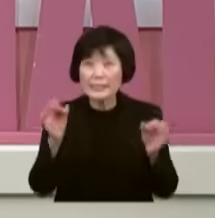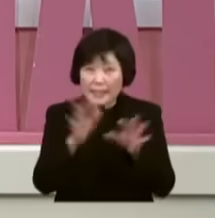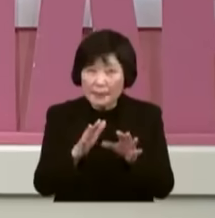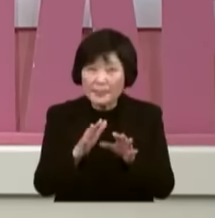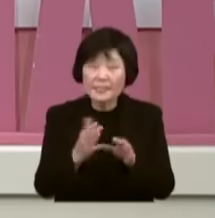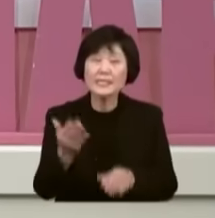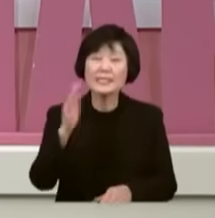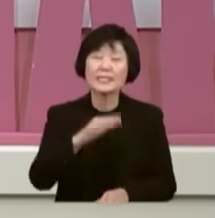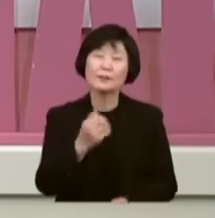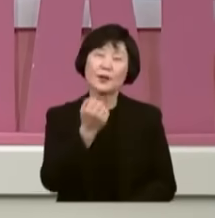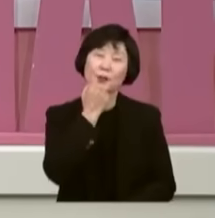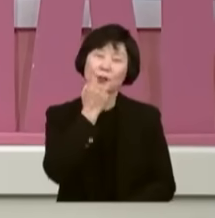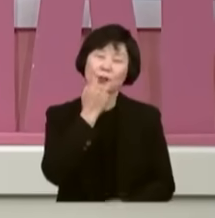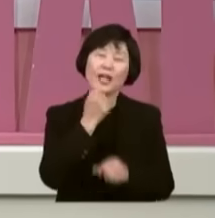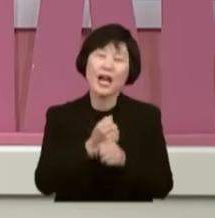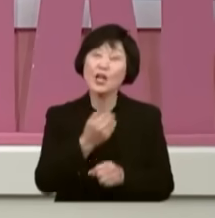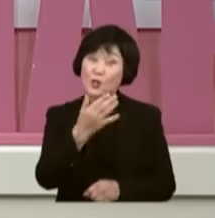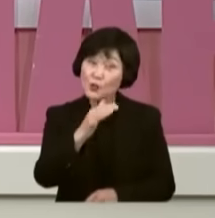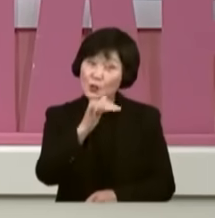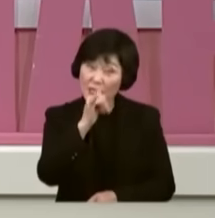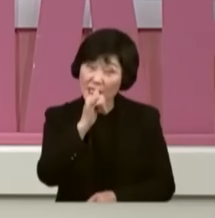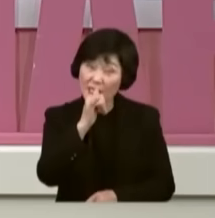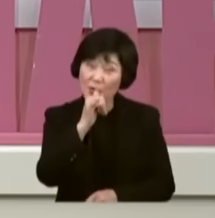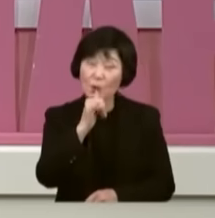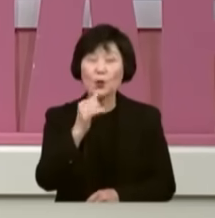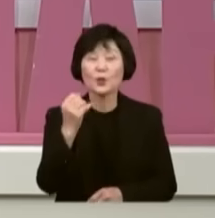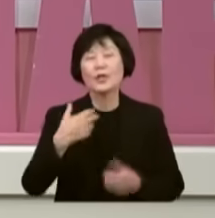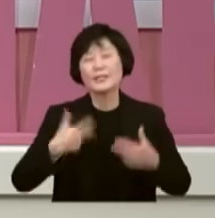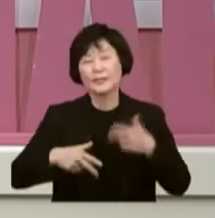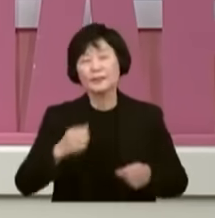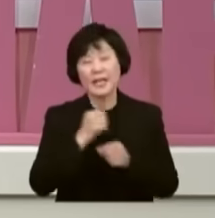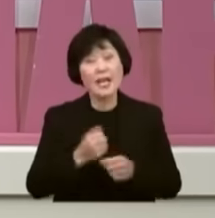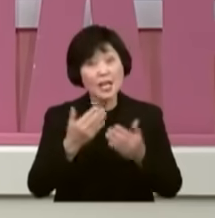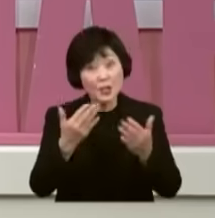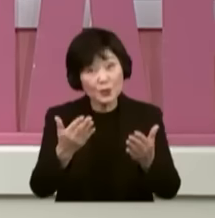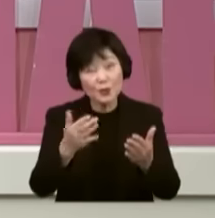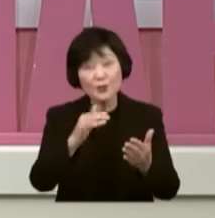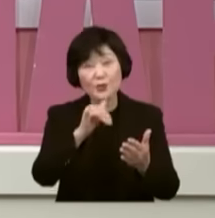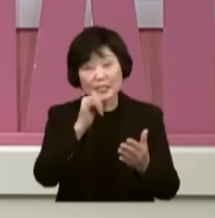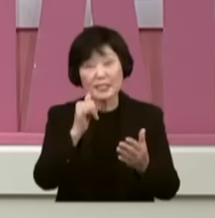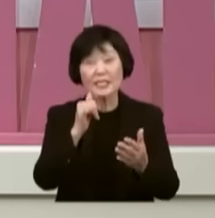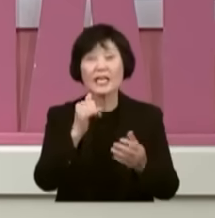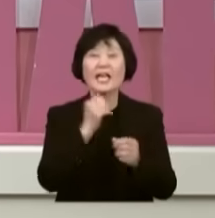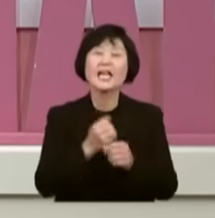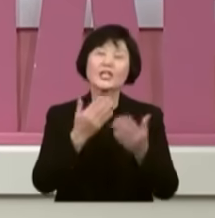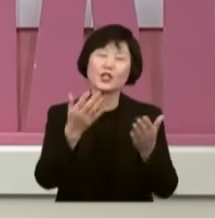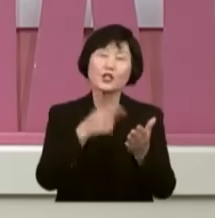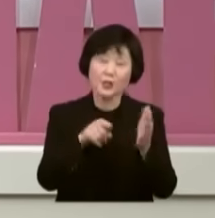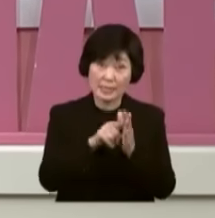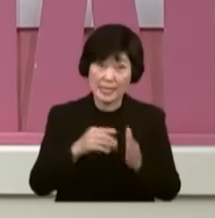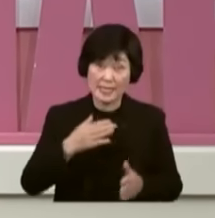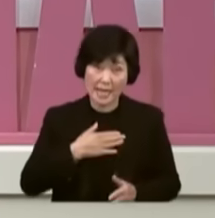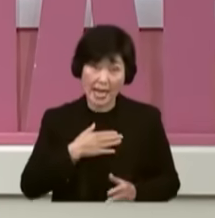웃게 나는 코미디언이니까 웃게끔 해드리고 즐겁게 해드리기 위해서는 나와 코미디언과 가수가 같이